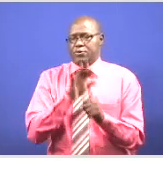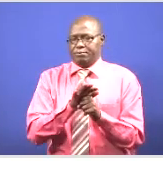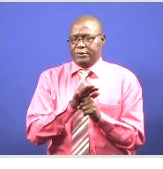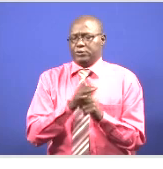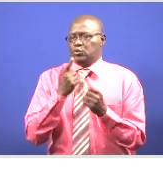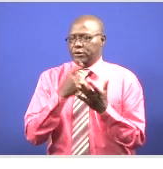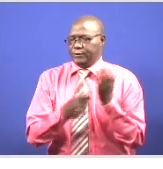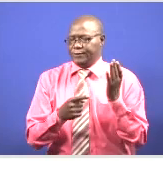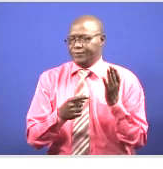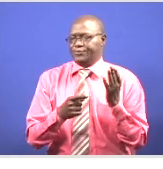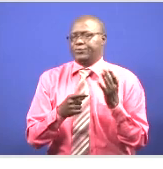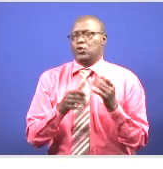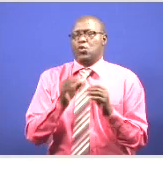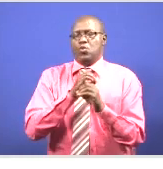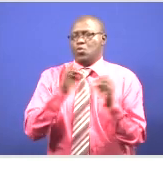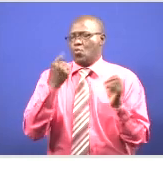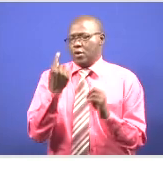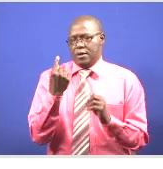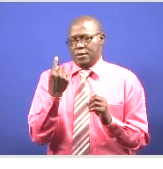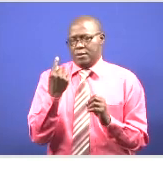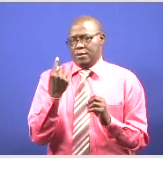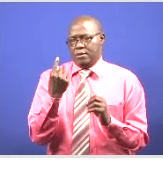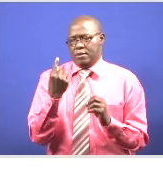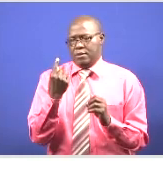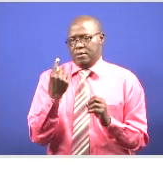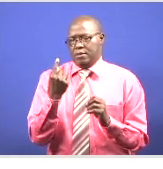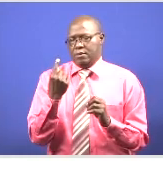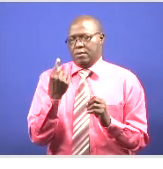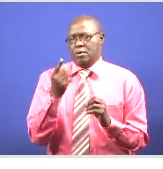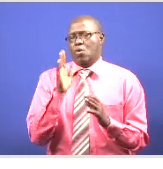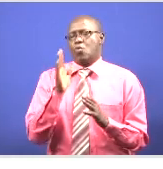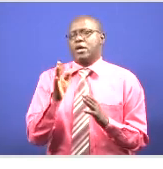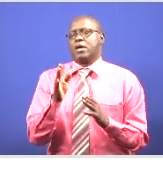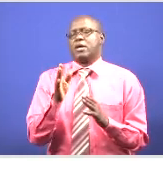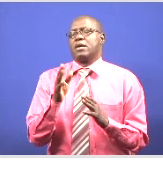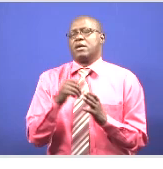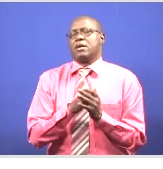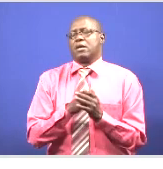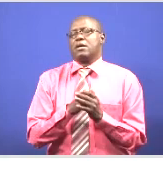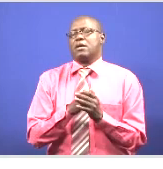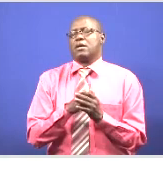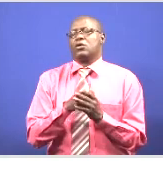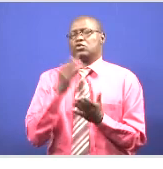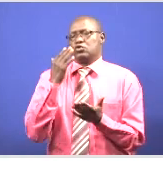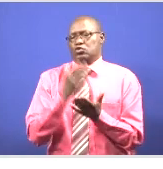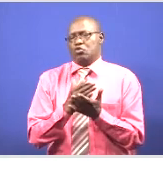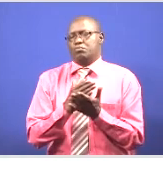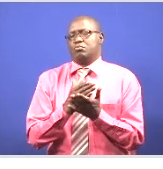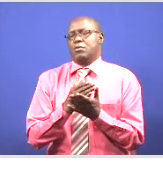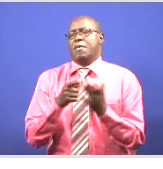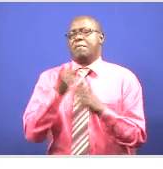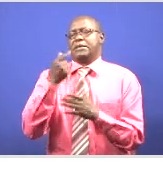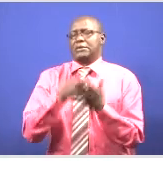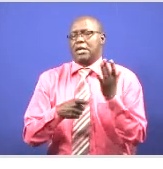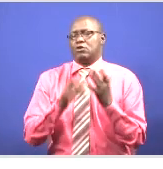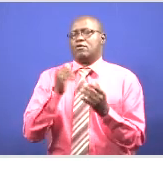kwamba hakuna mtu atakwepa kulipa ushuru kwa sababu ni rafiki wa fulani ama ni